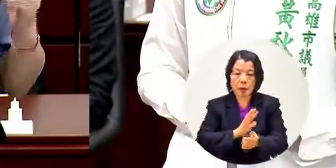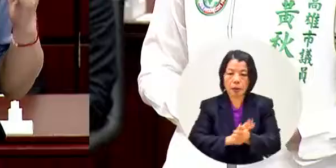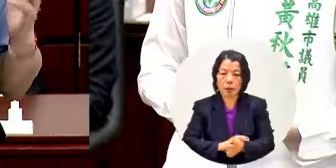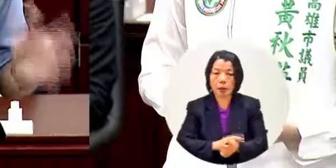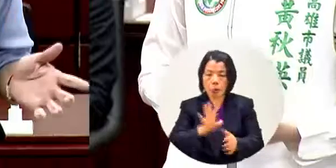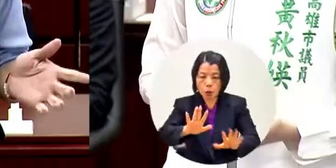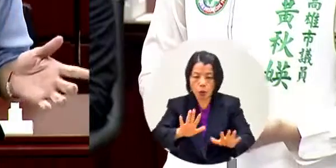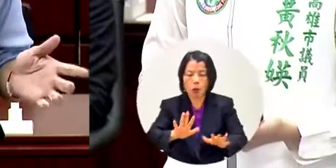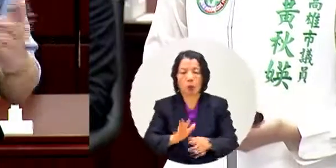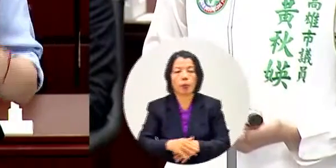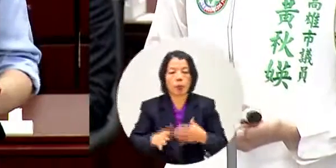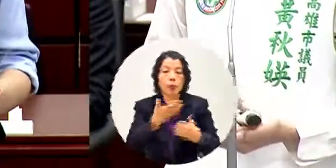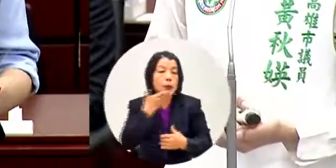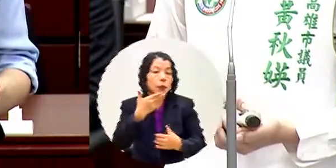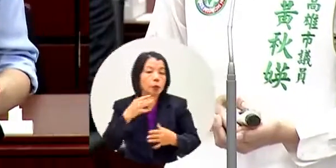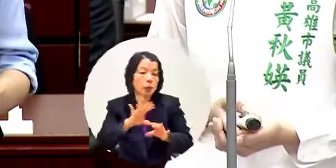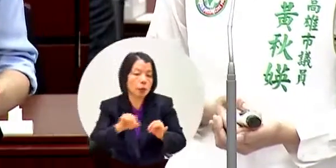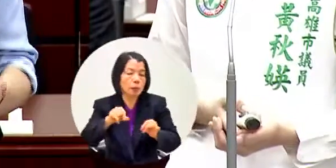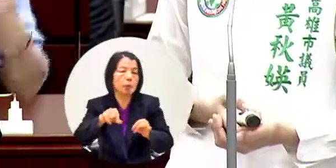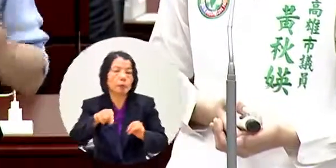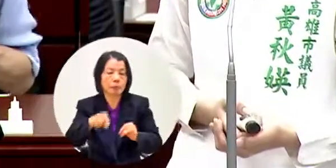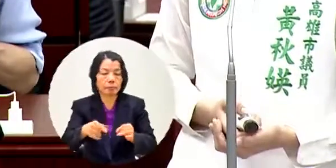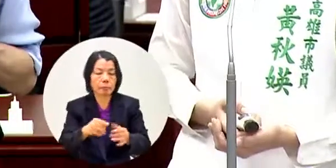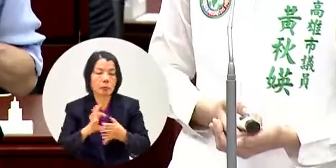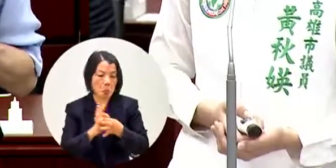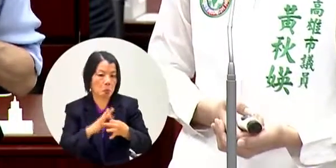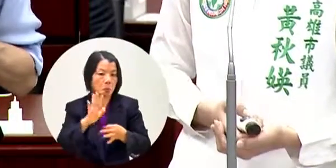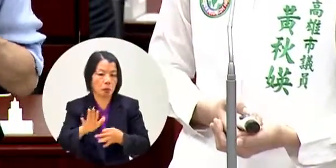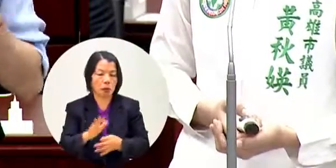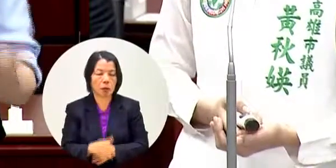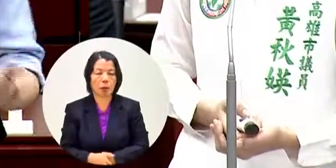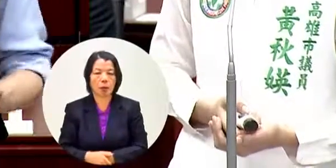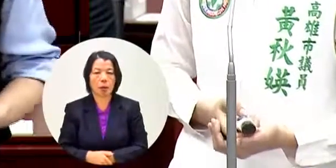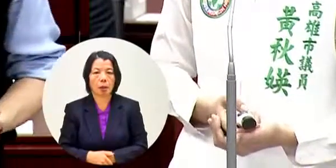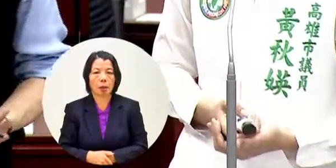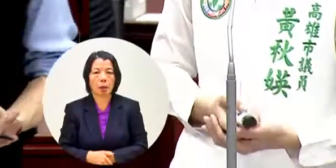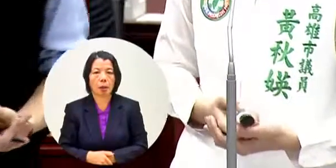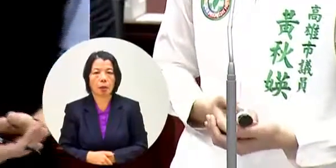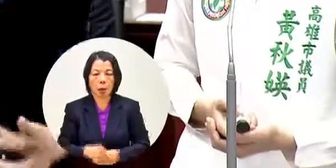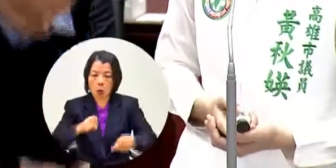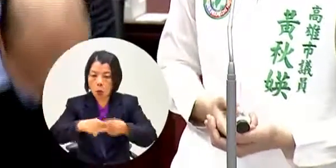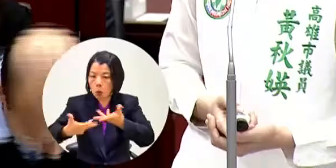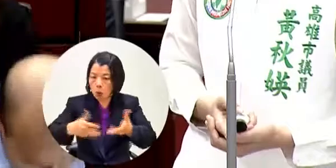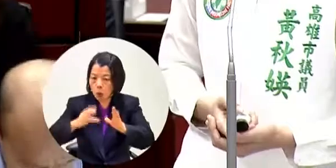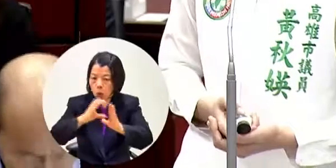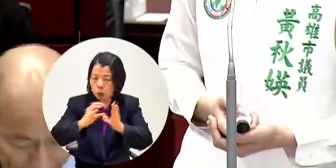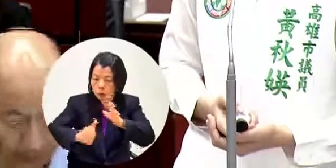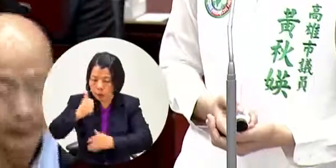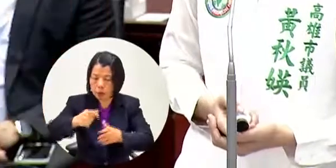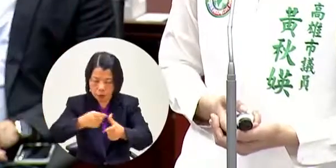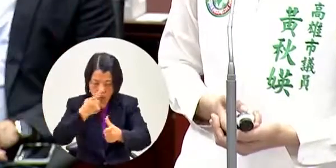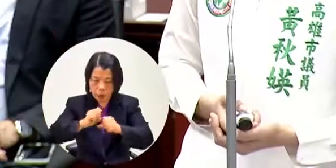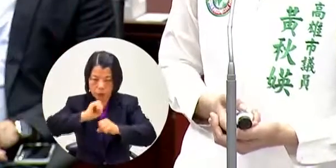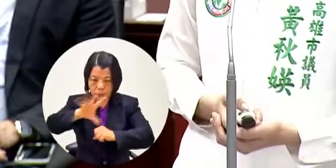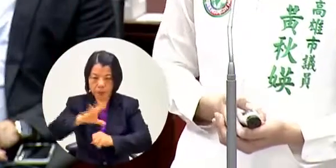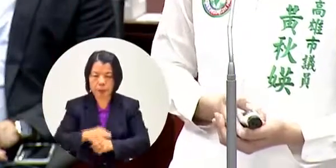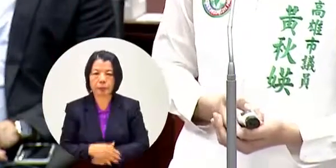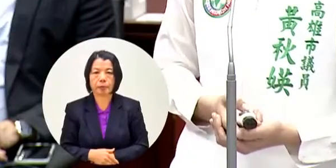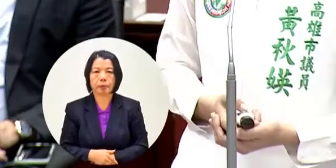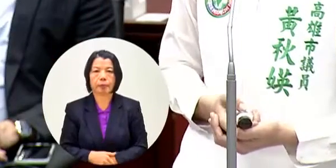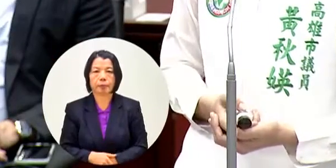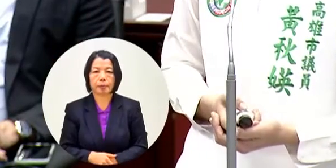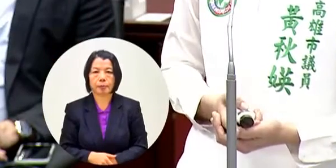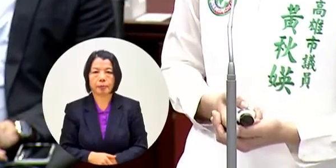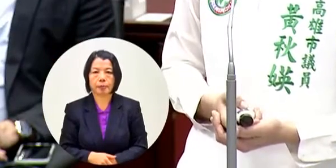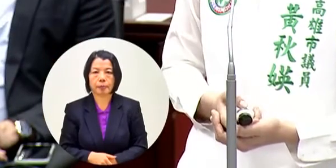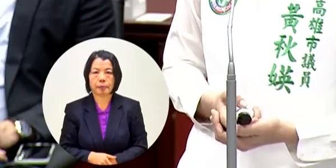地协议分割的部分没有办法完成，我们是不是缩小面积、哦、也不一定要办到2公顷多、哦、我们是不是以